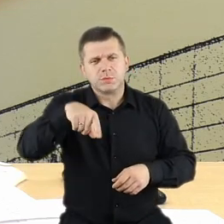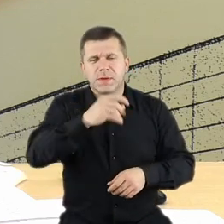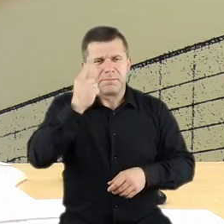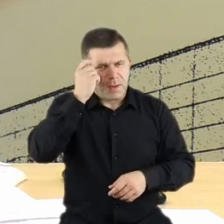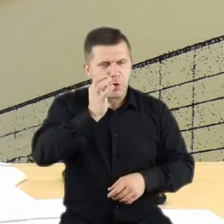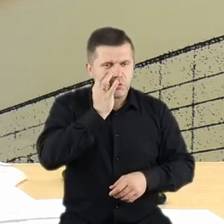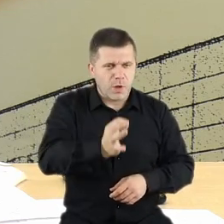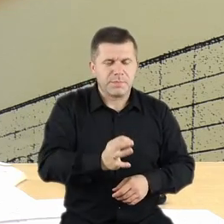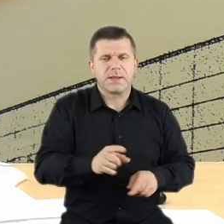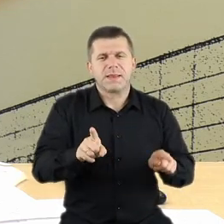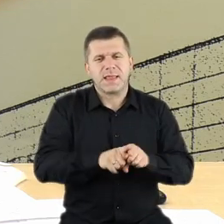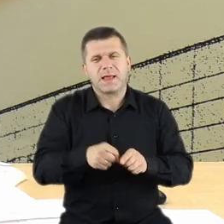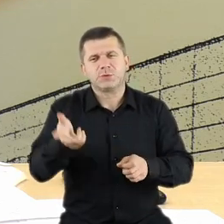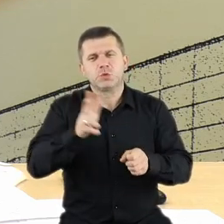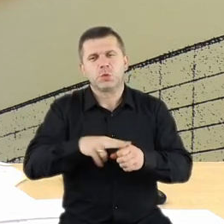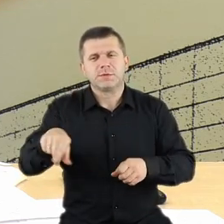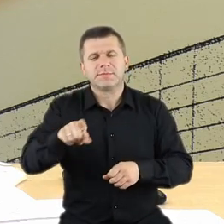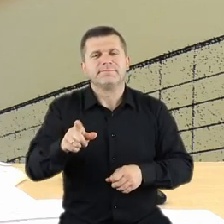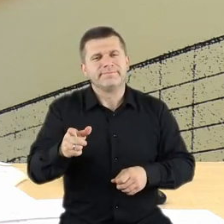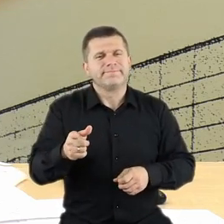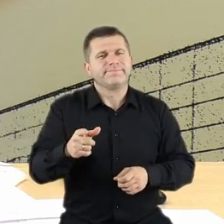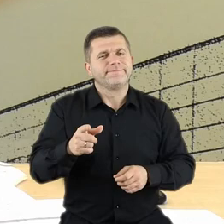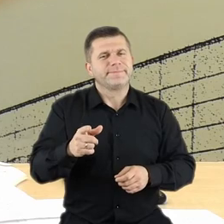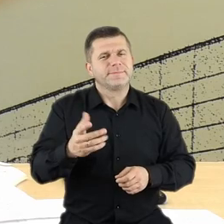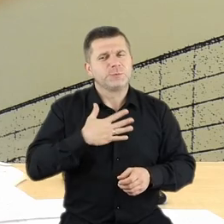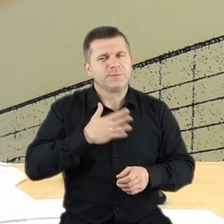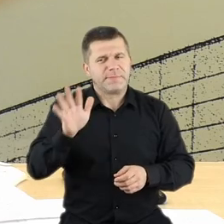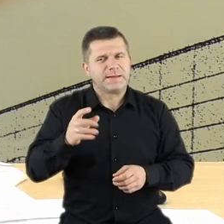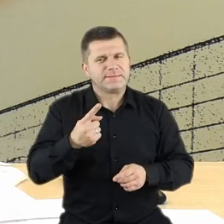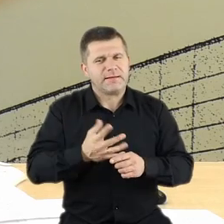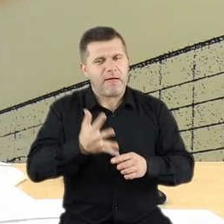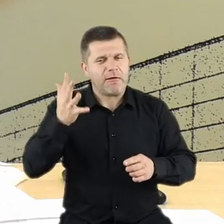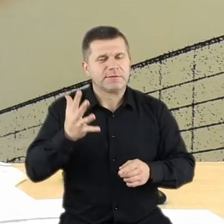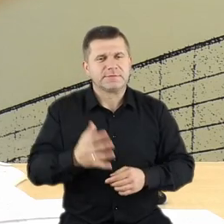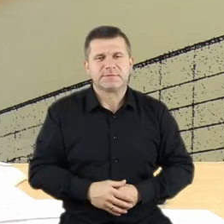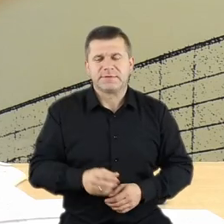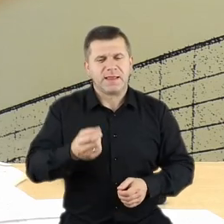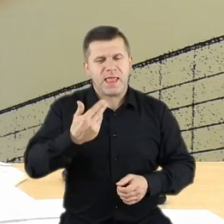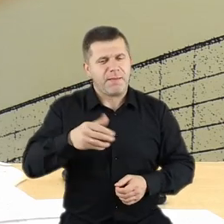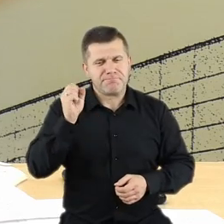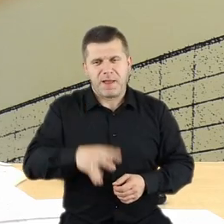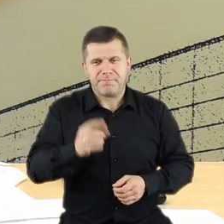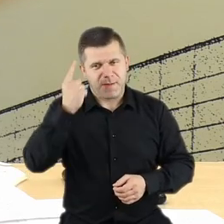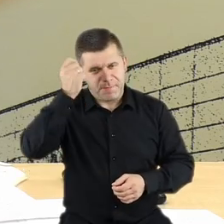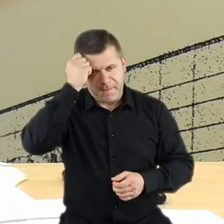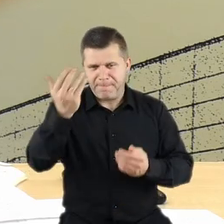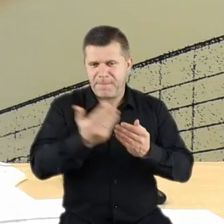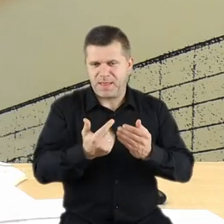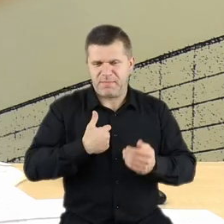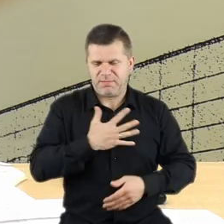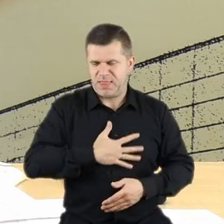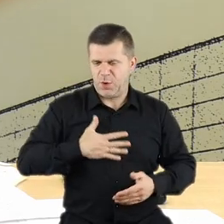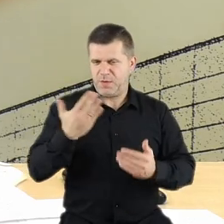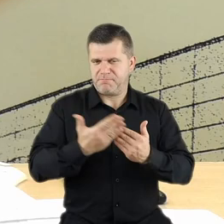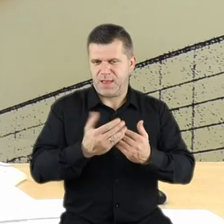nauczycieli i pamięta się tych którzy tam dali w kości najbardziej to z matematyki pamiętam bo nie lubiłam